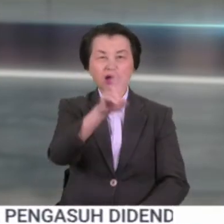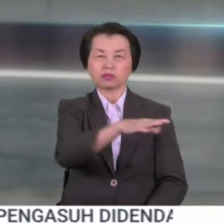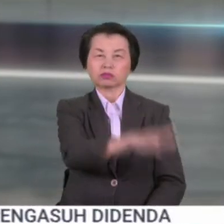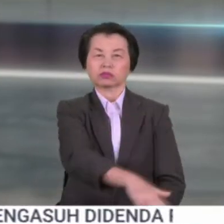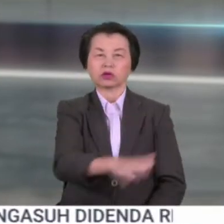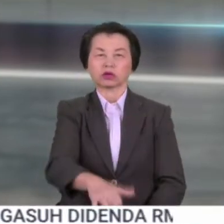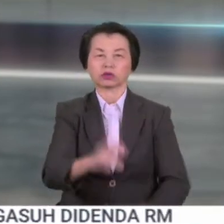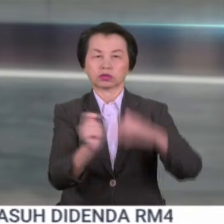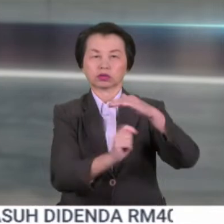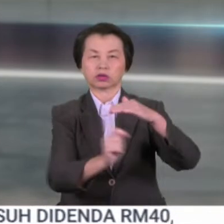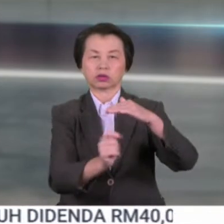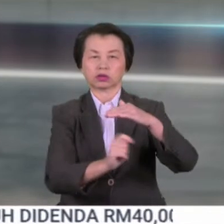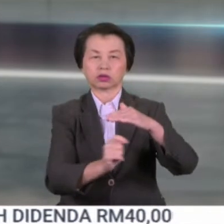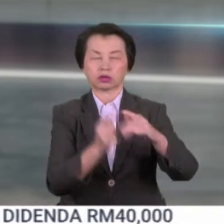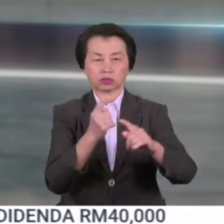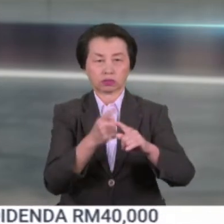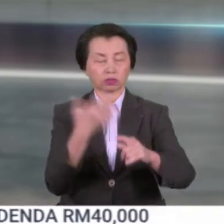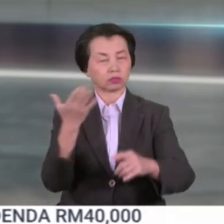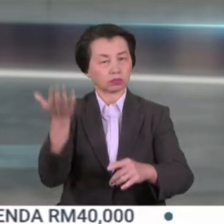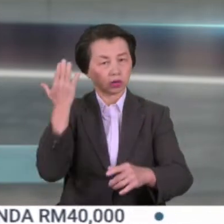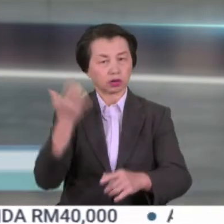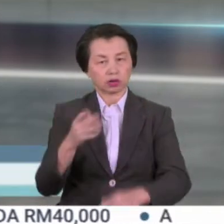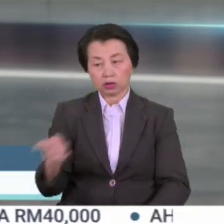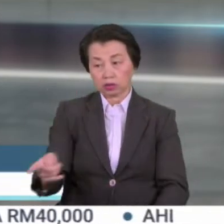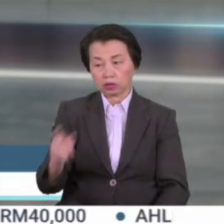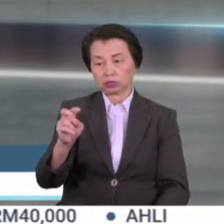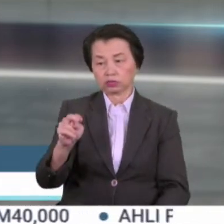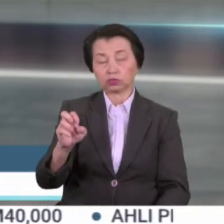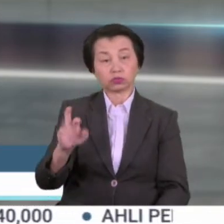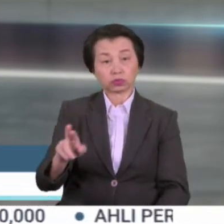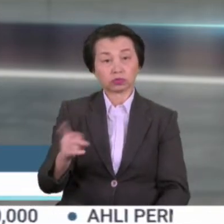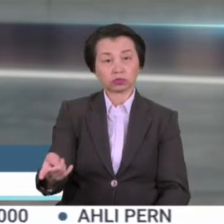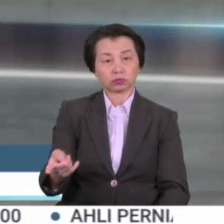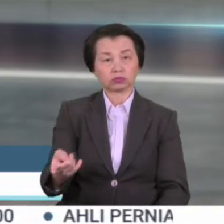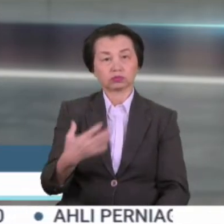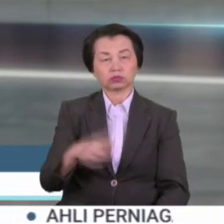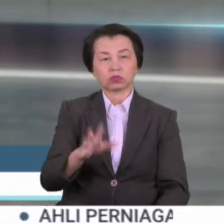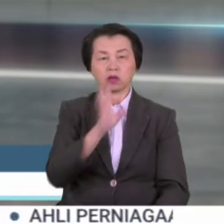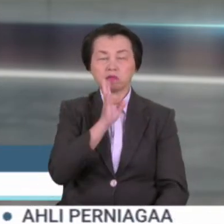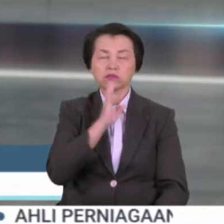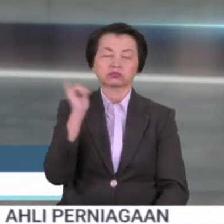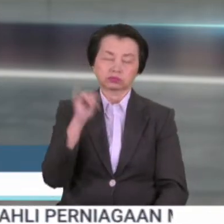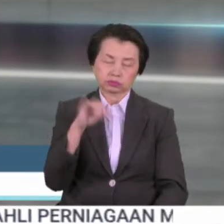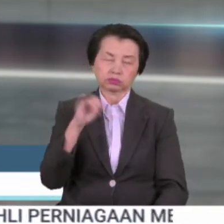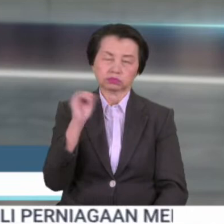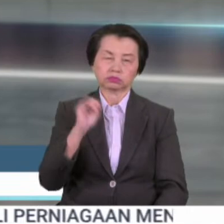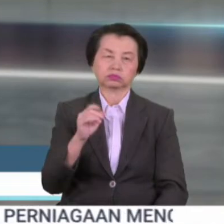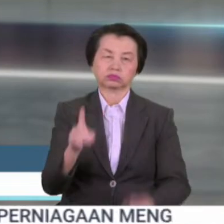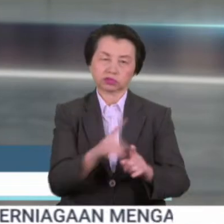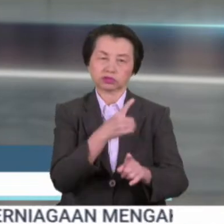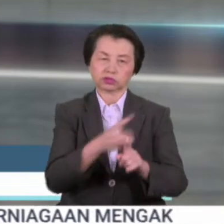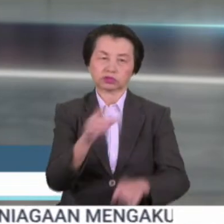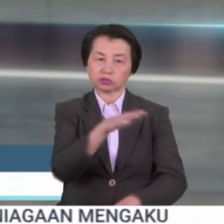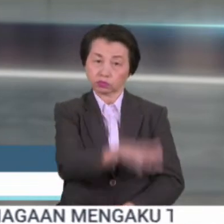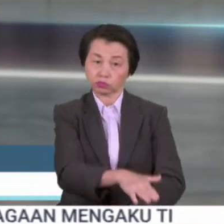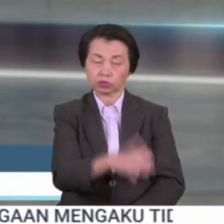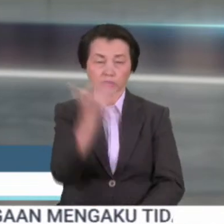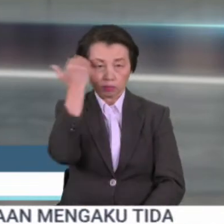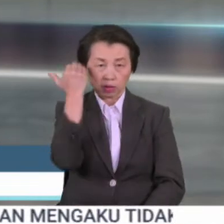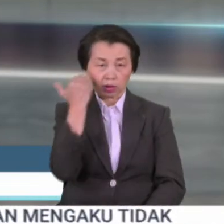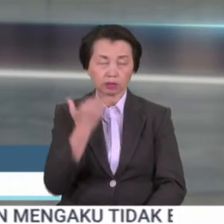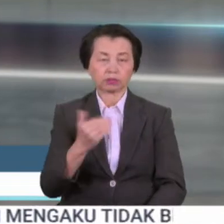kanak-kanak di sebuah tas kami lalu Syahira Asyikin Sulaiman membuat pengakuan tersebut di Mahkamah